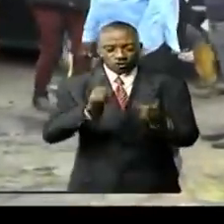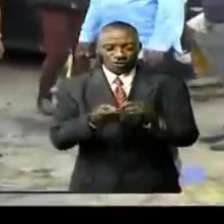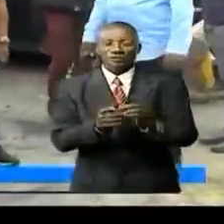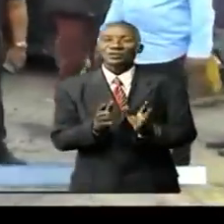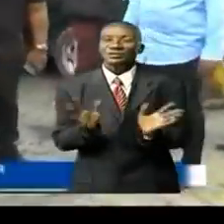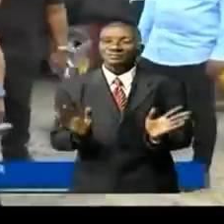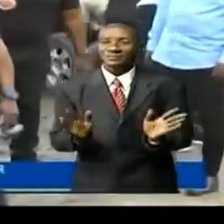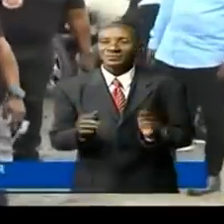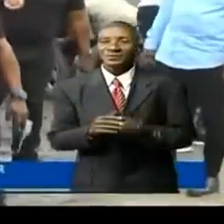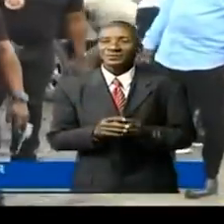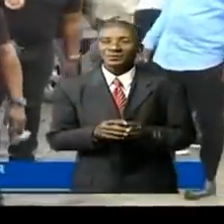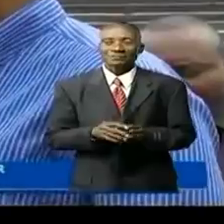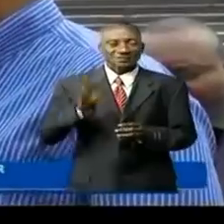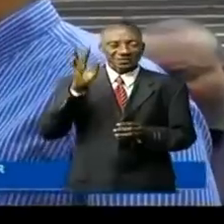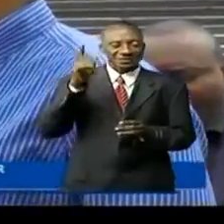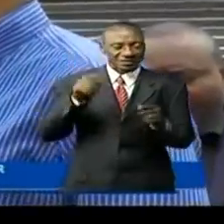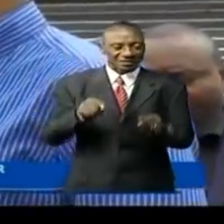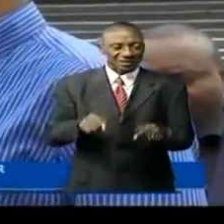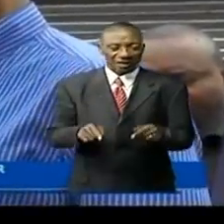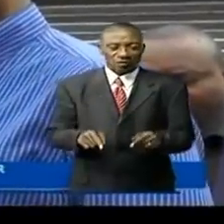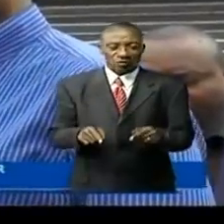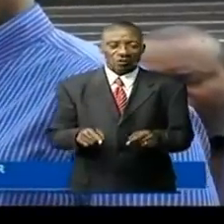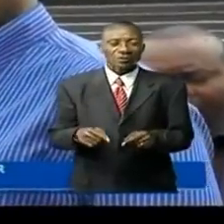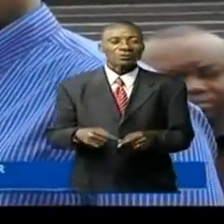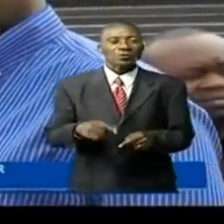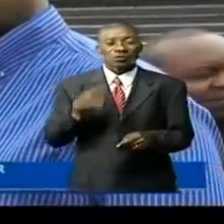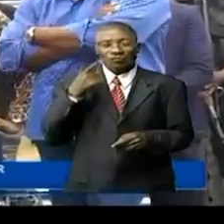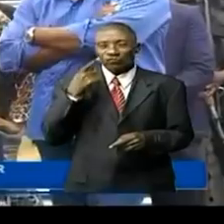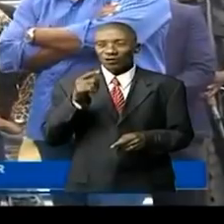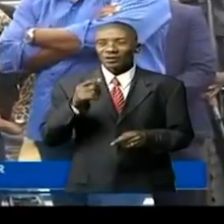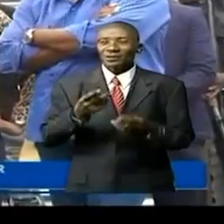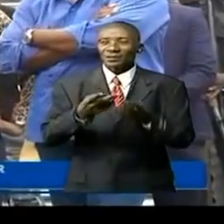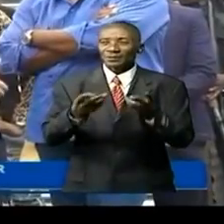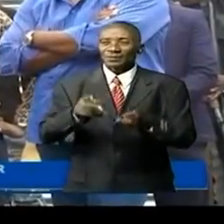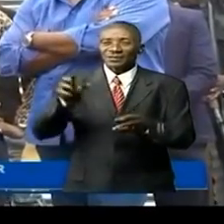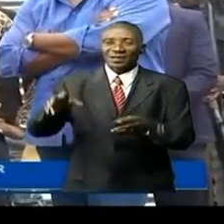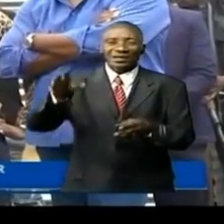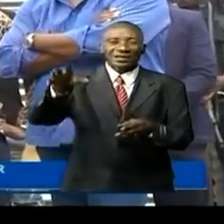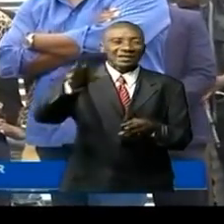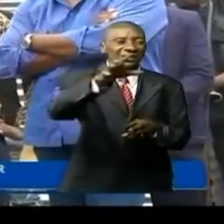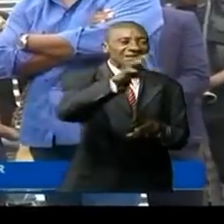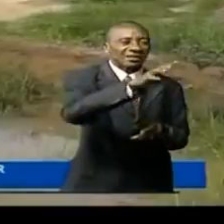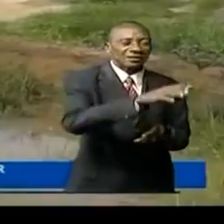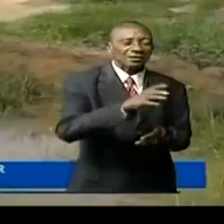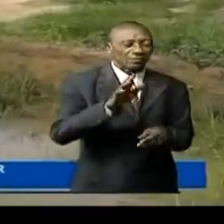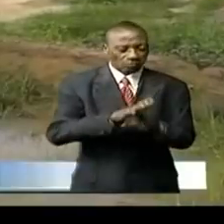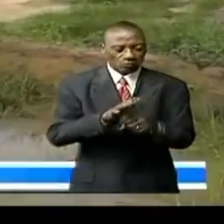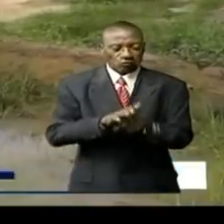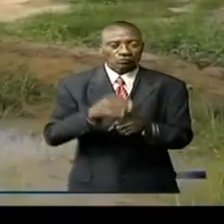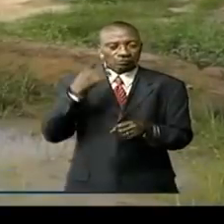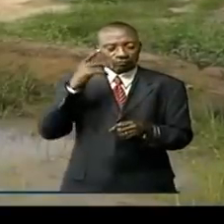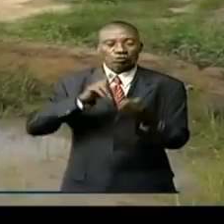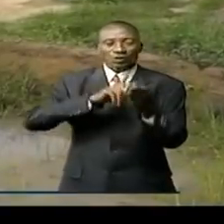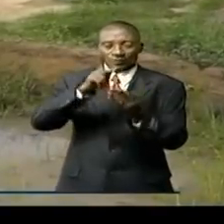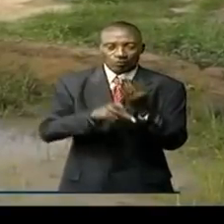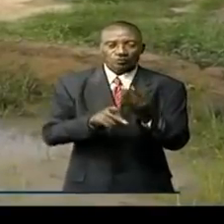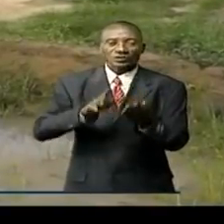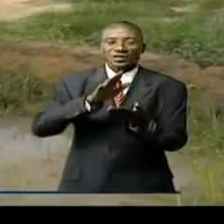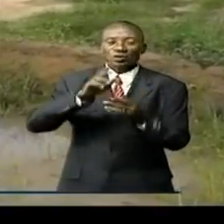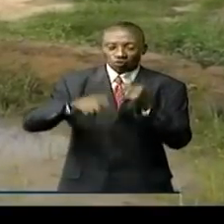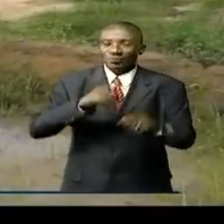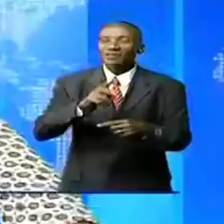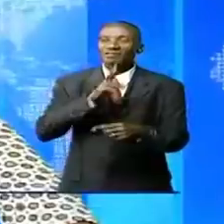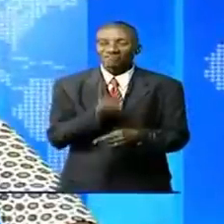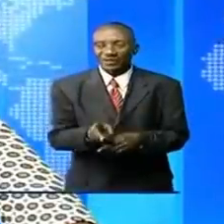augure une série d'installations des stations d'épuration afin de matérialiser le projet Zéro Rejet dans le fleuve